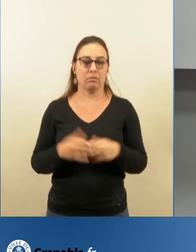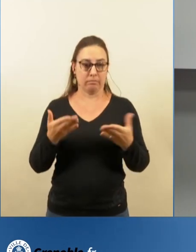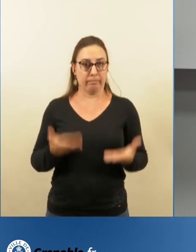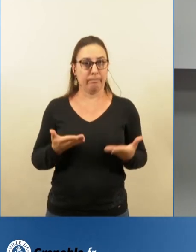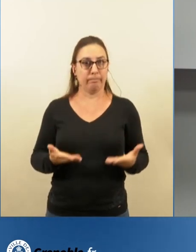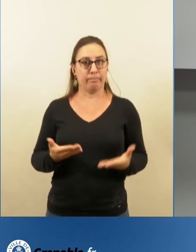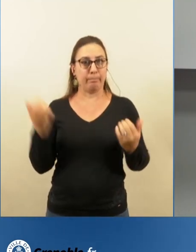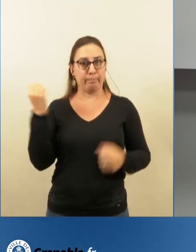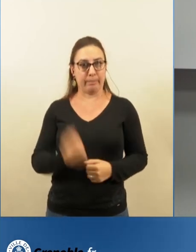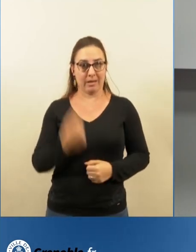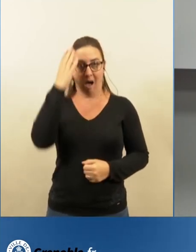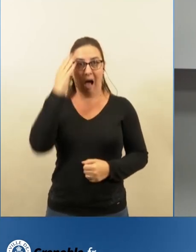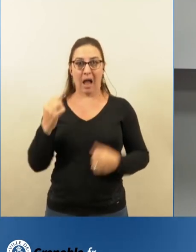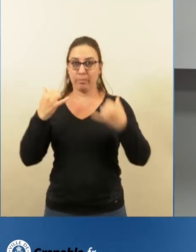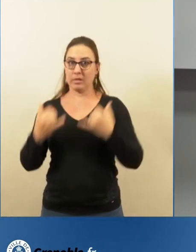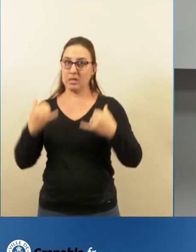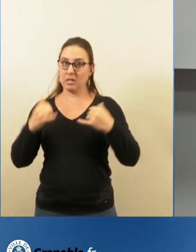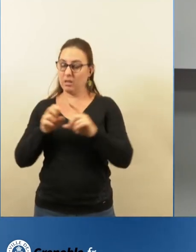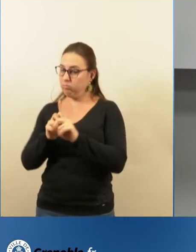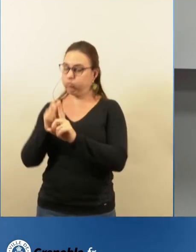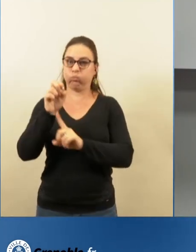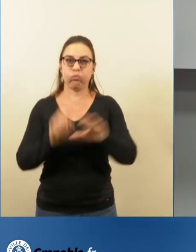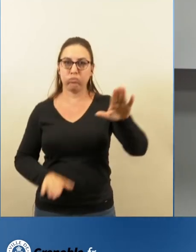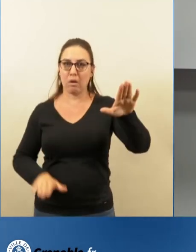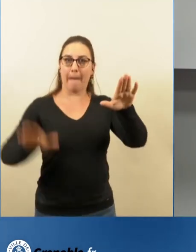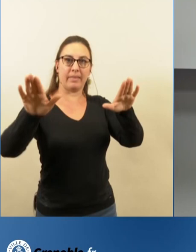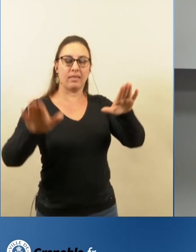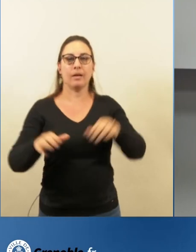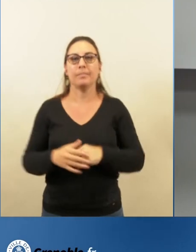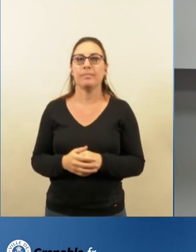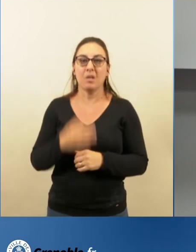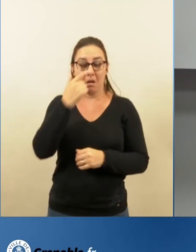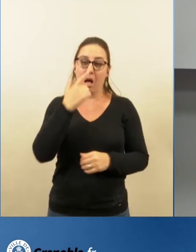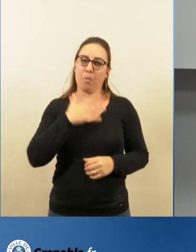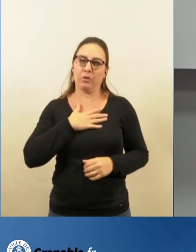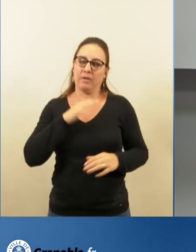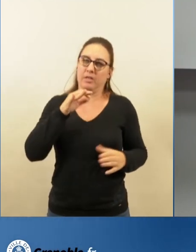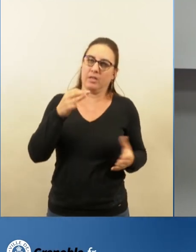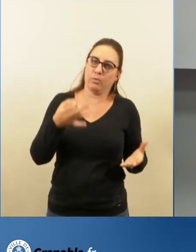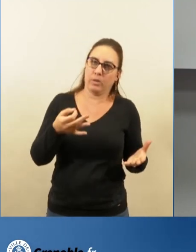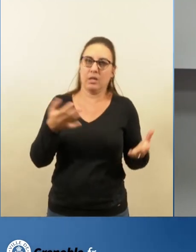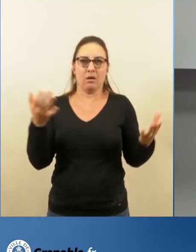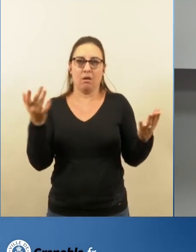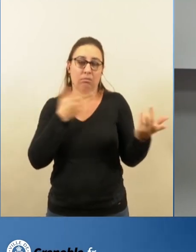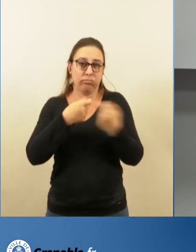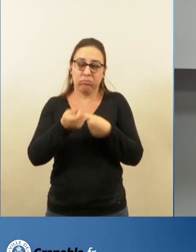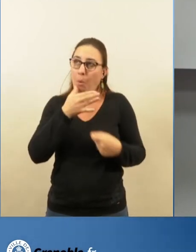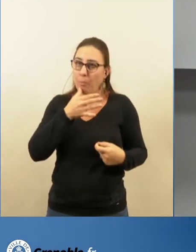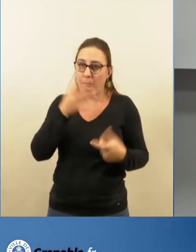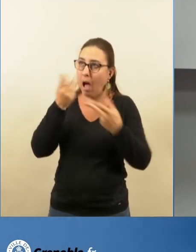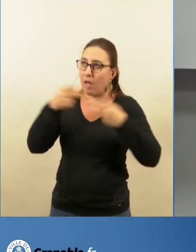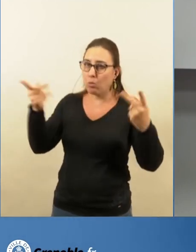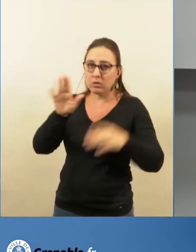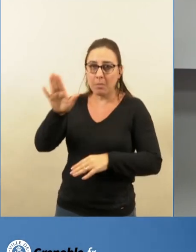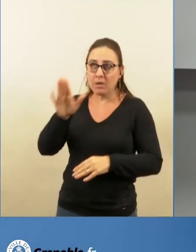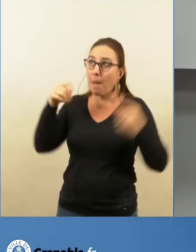réchauffement climatique va plus vite dans les Alpes je pense que c'est un propos qui est inconséquent de la part d'un ministre de